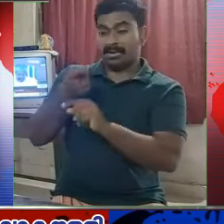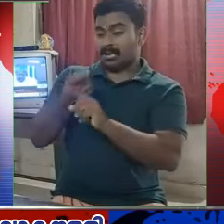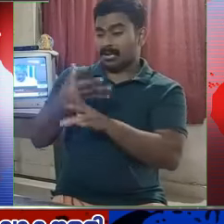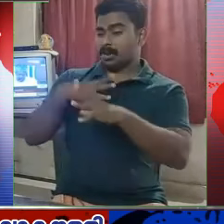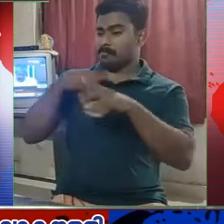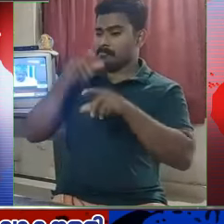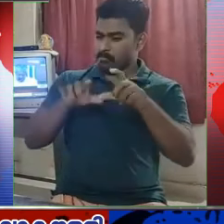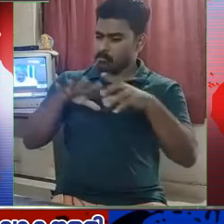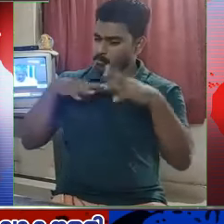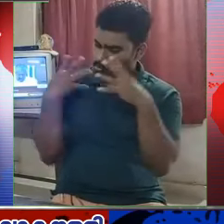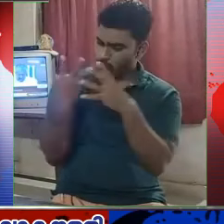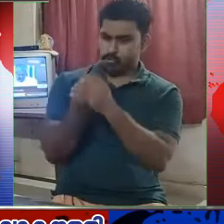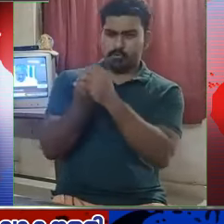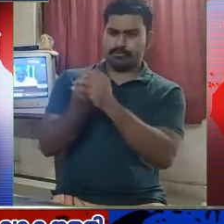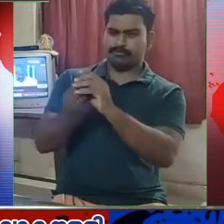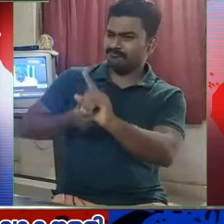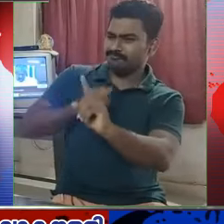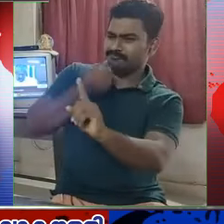നമ്മുടെ സംസ്ഥാനം